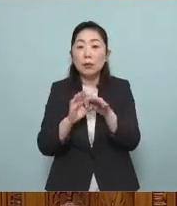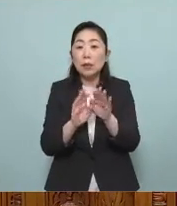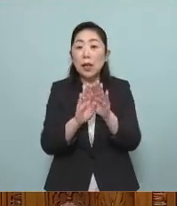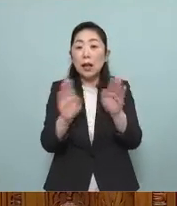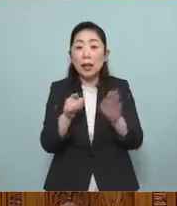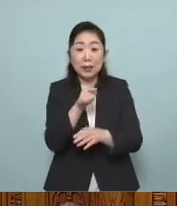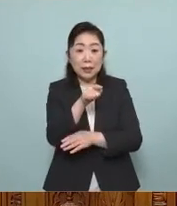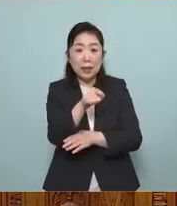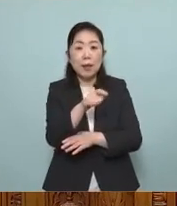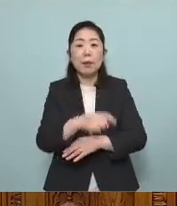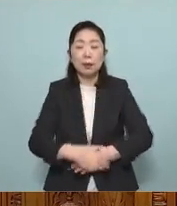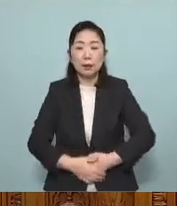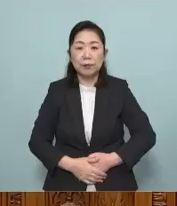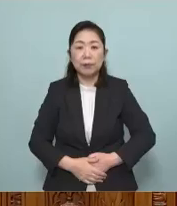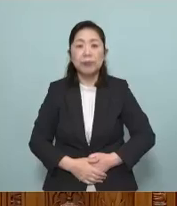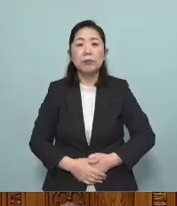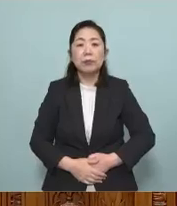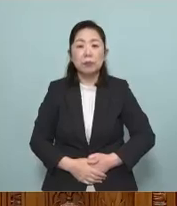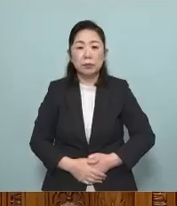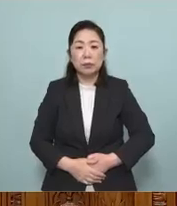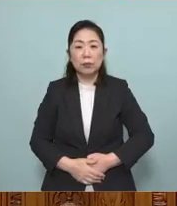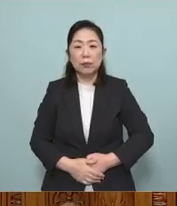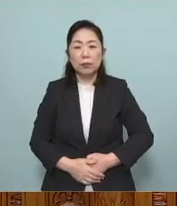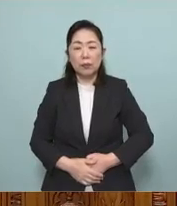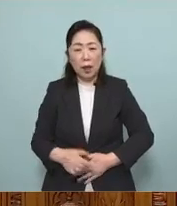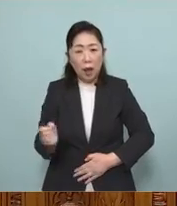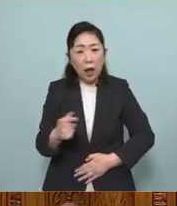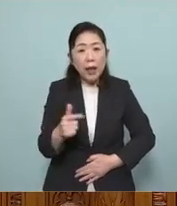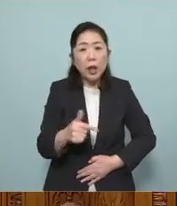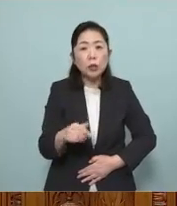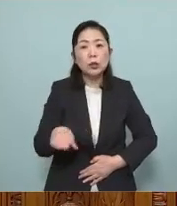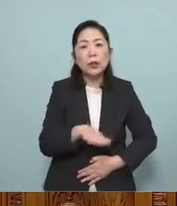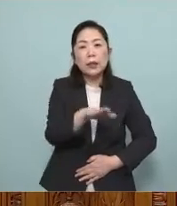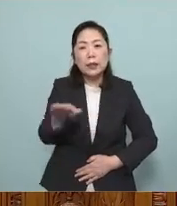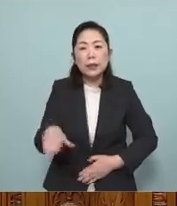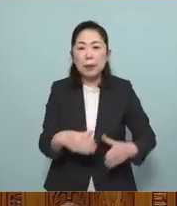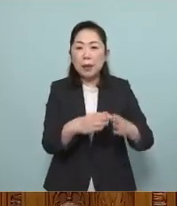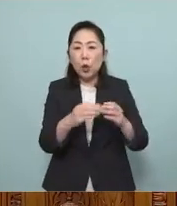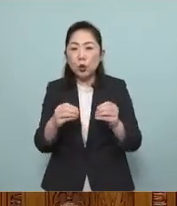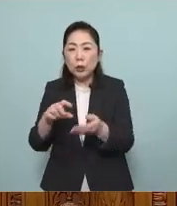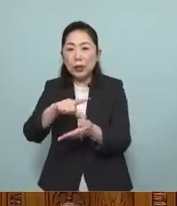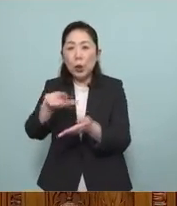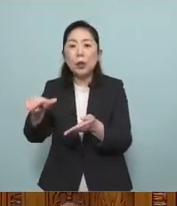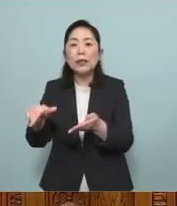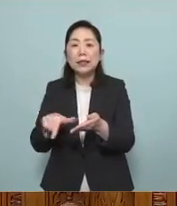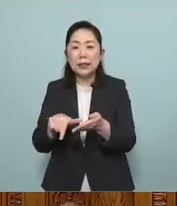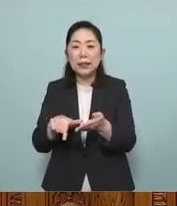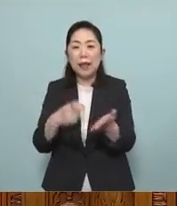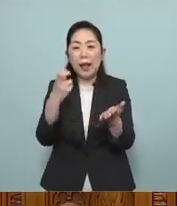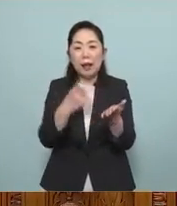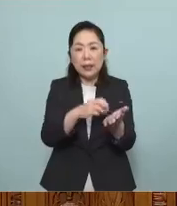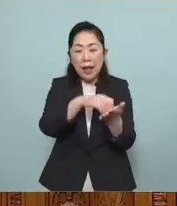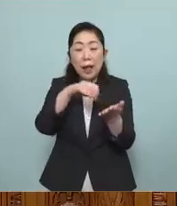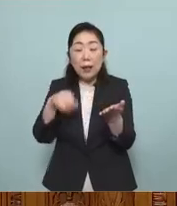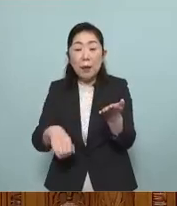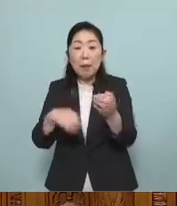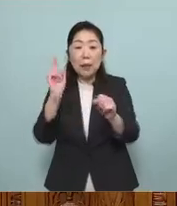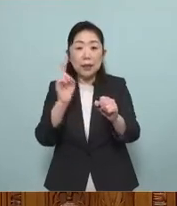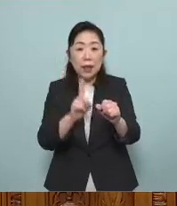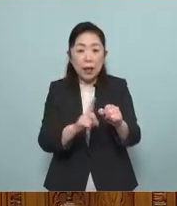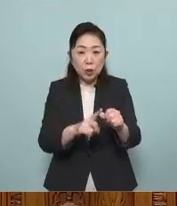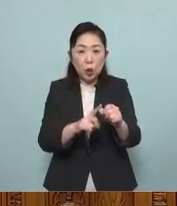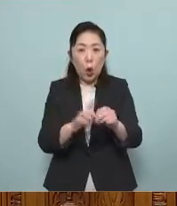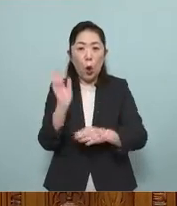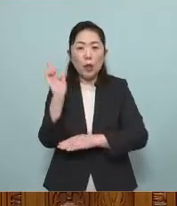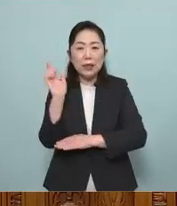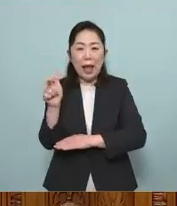しています。一日も早く、すべての国と地域で規制が撤廃されるよう、政府